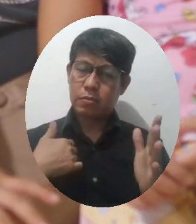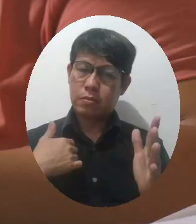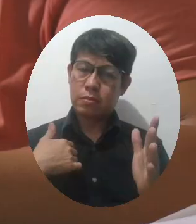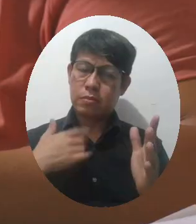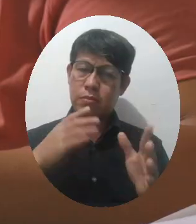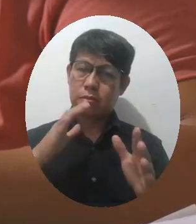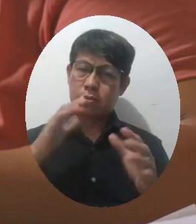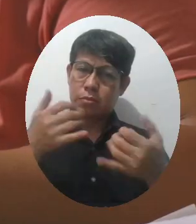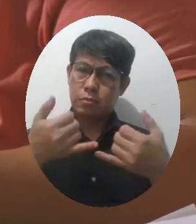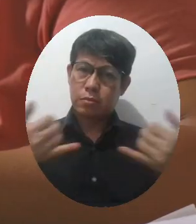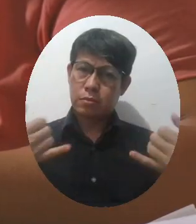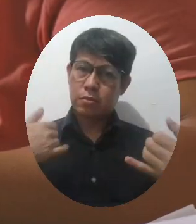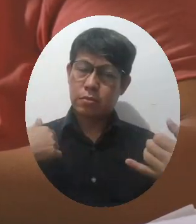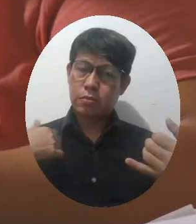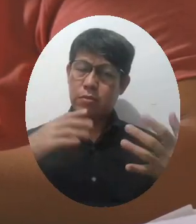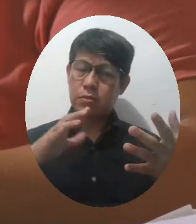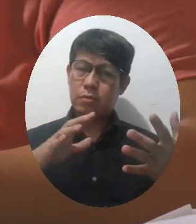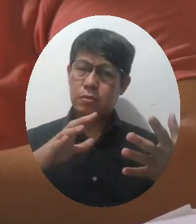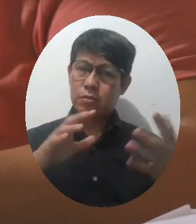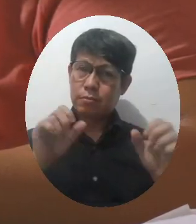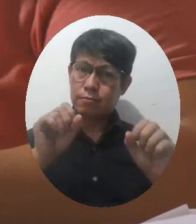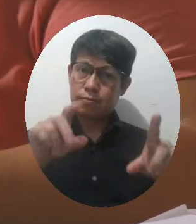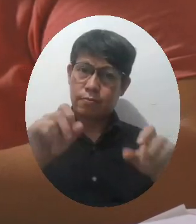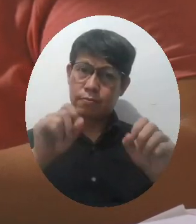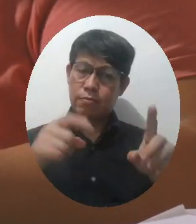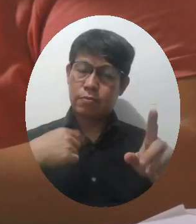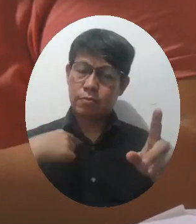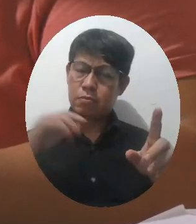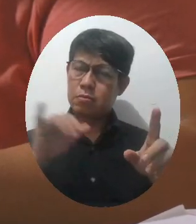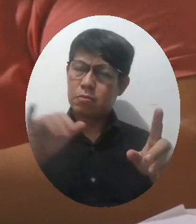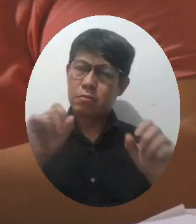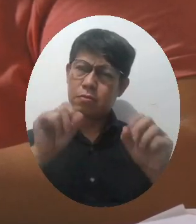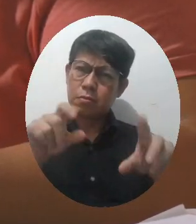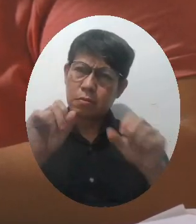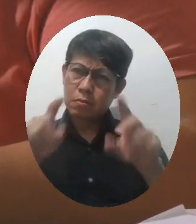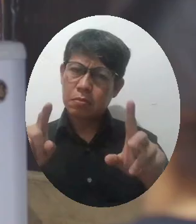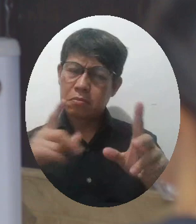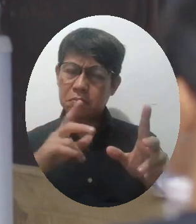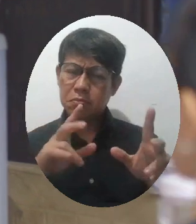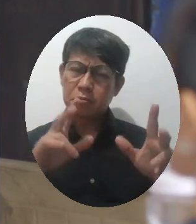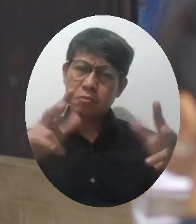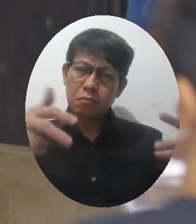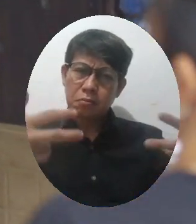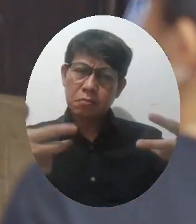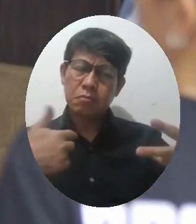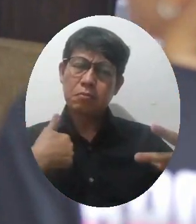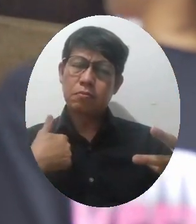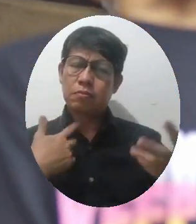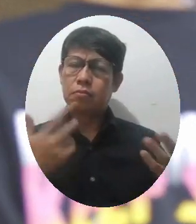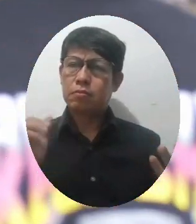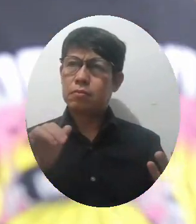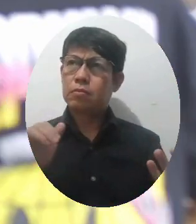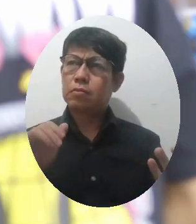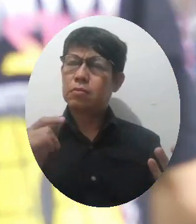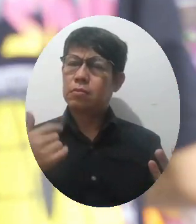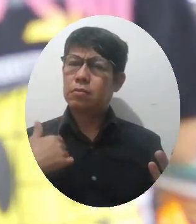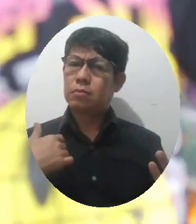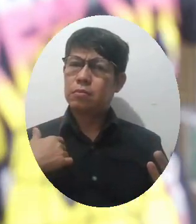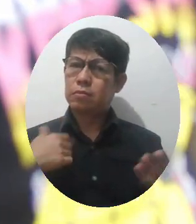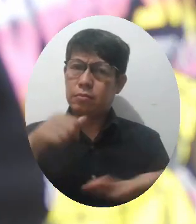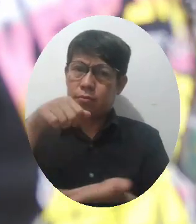po ay isang online reseller po. Bali, nagtitinda rin po ako ng mga kung ano-ano. Tapos meron po akong pwesto